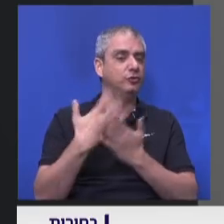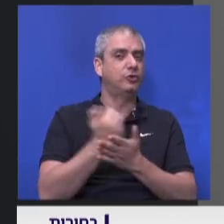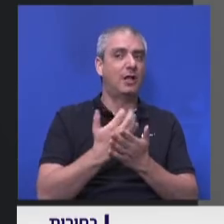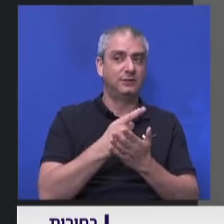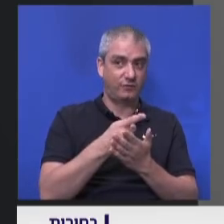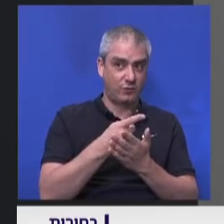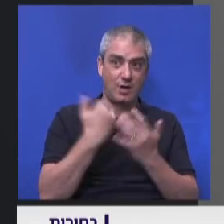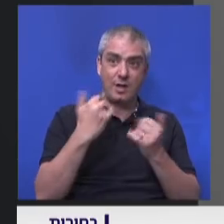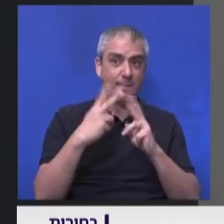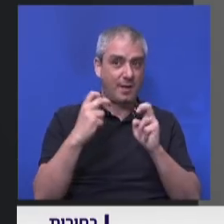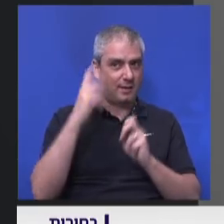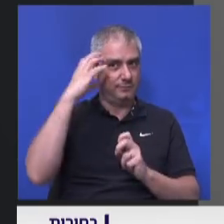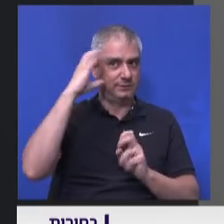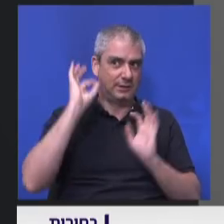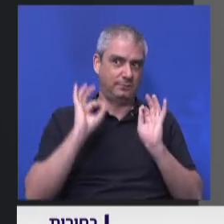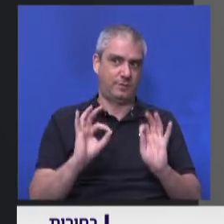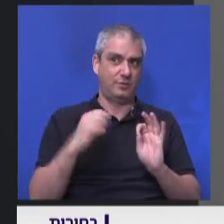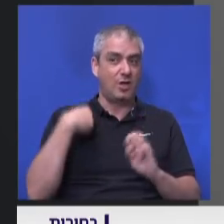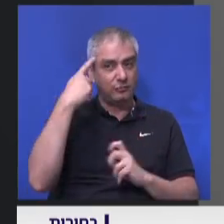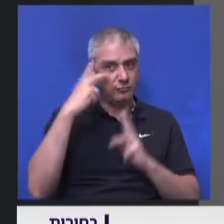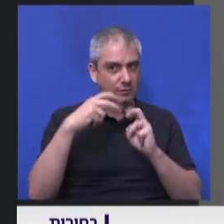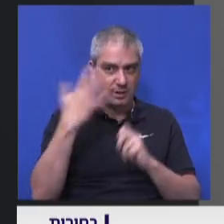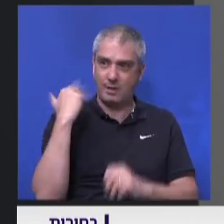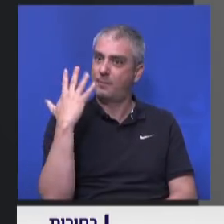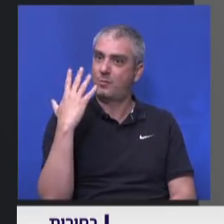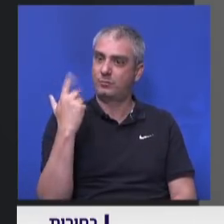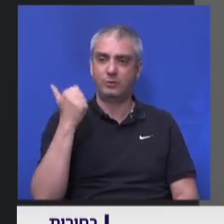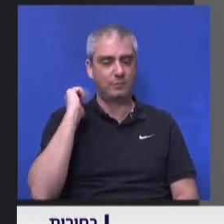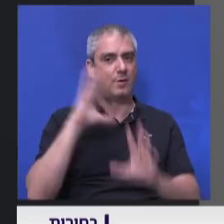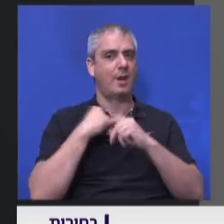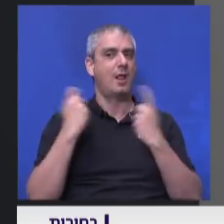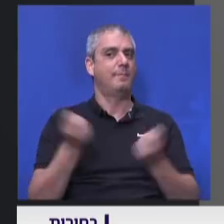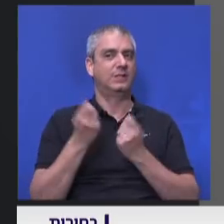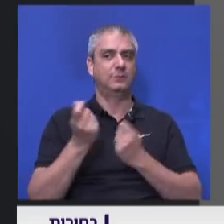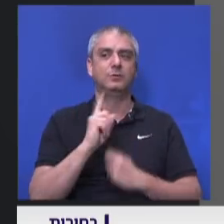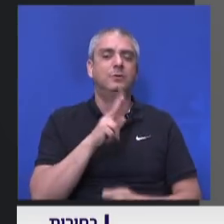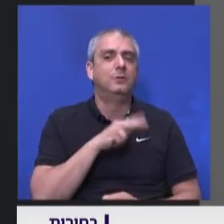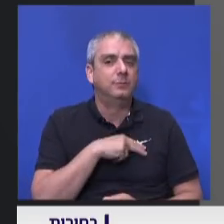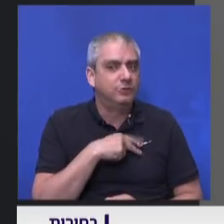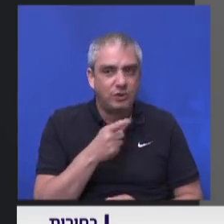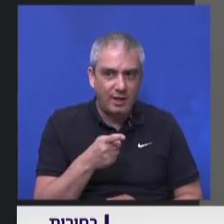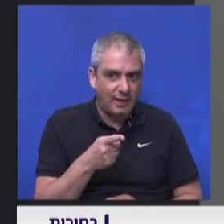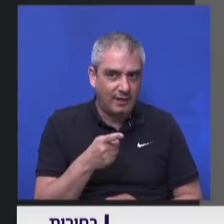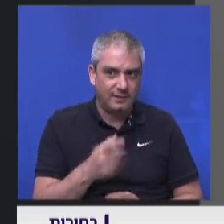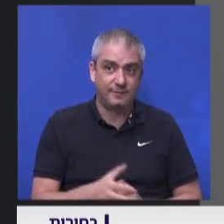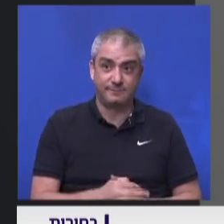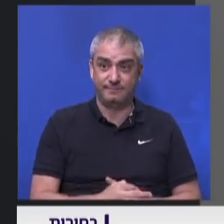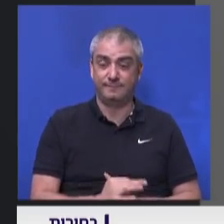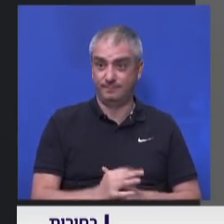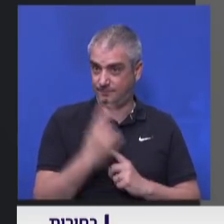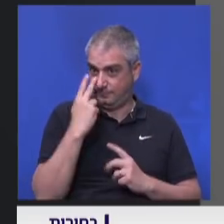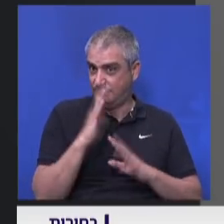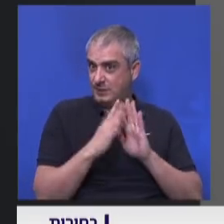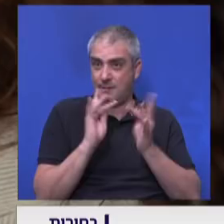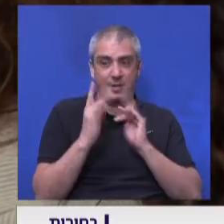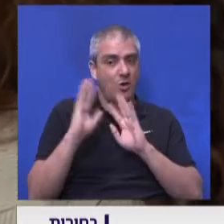הוא פסיכי. חשבנו עליו ביום חמישי, ואתמול בלילה פרסמנו. לכאורה, בניגוד לכל מה